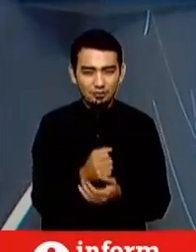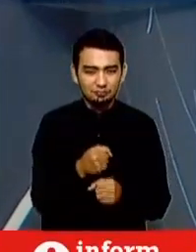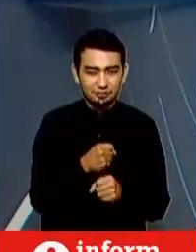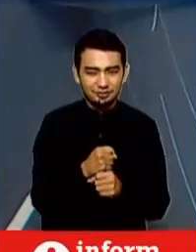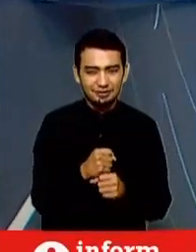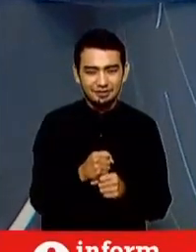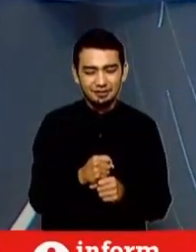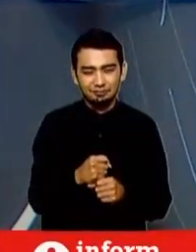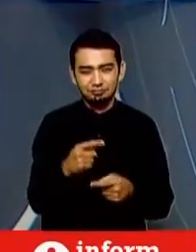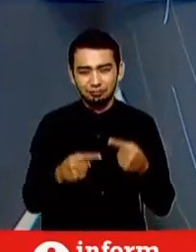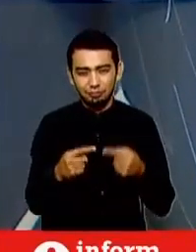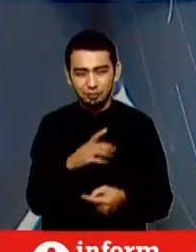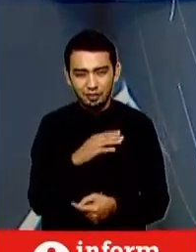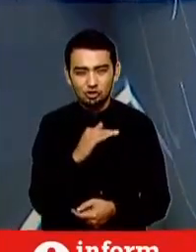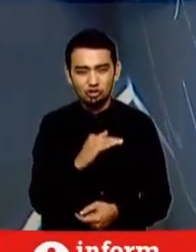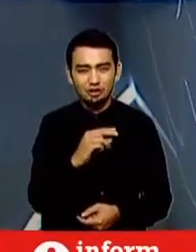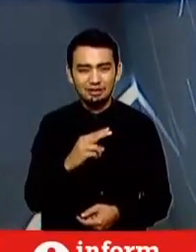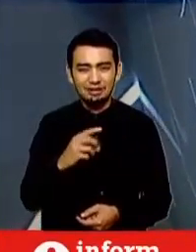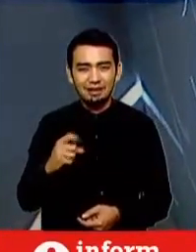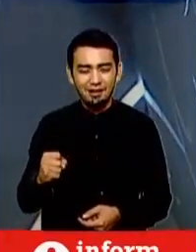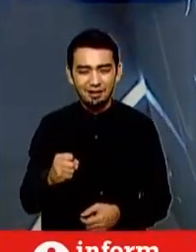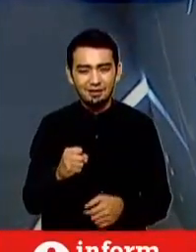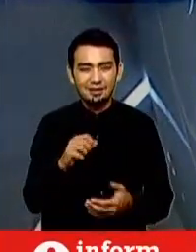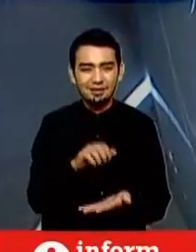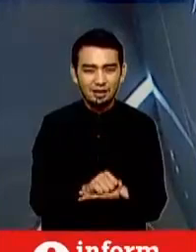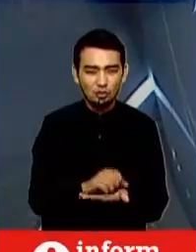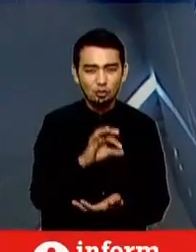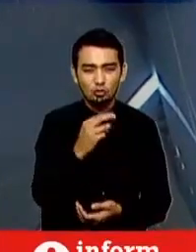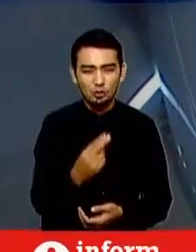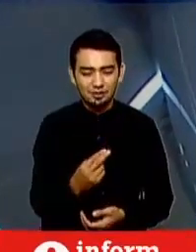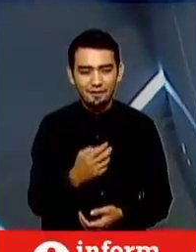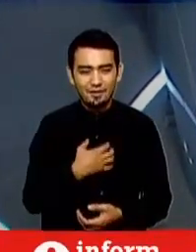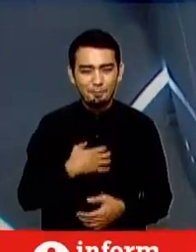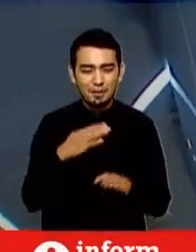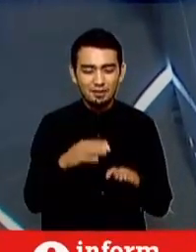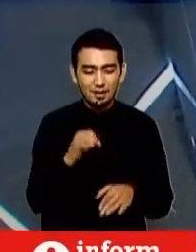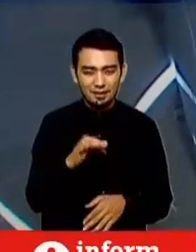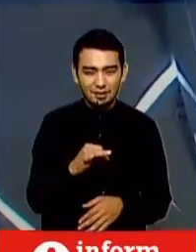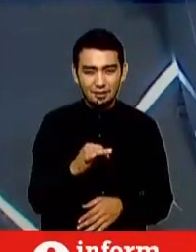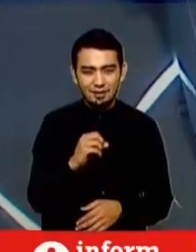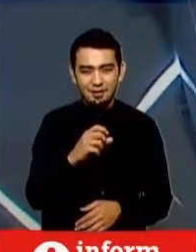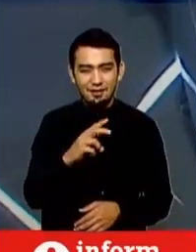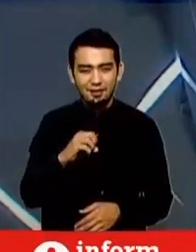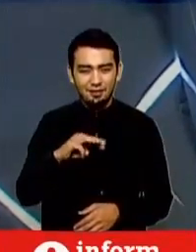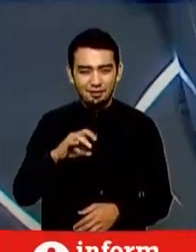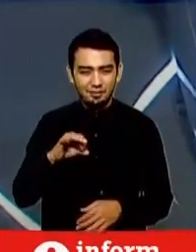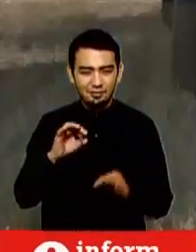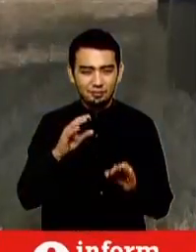земельных отношений, архитектуры, ЖКХ, занятости и социального обеспечения. Екатерина Белоусова с подробностями.